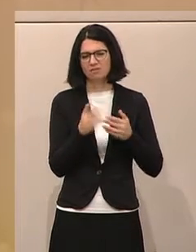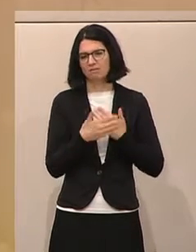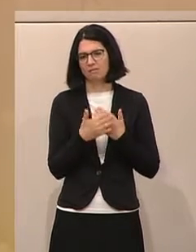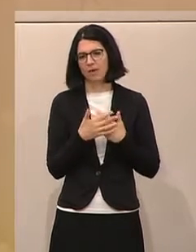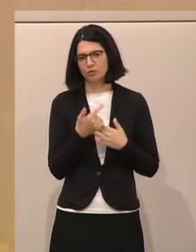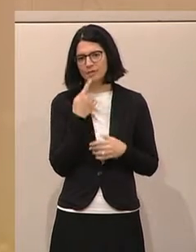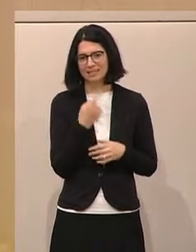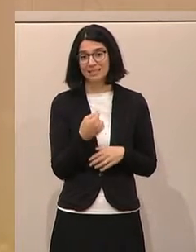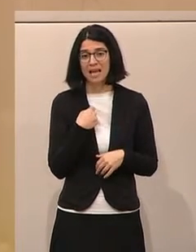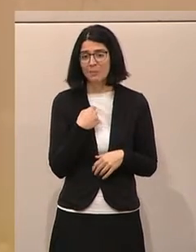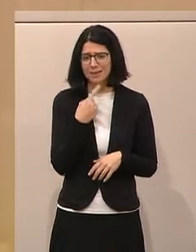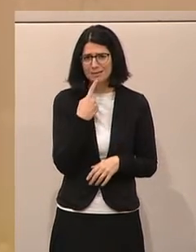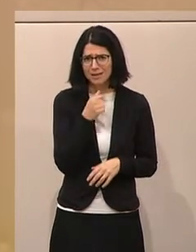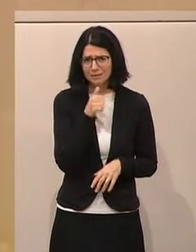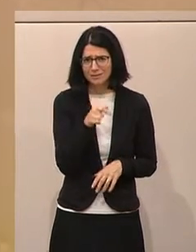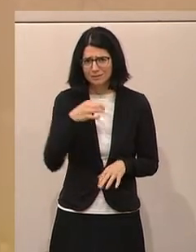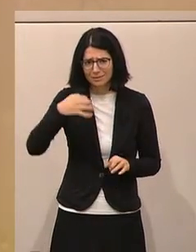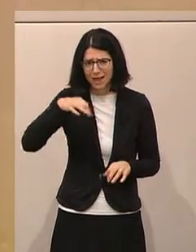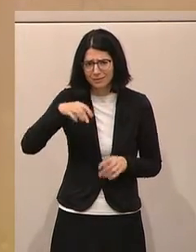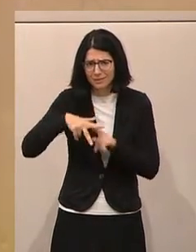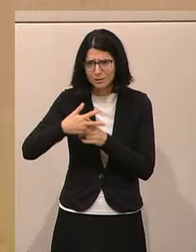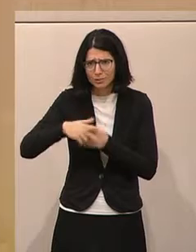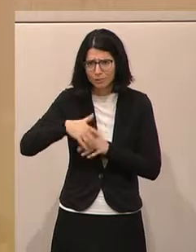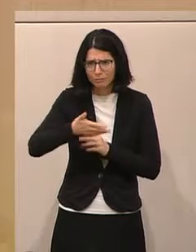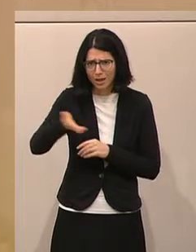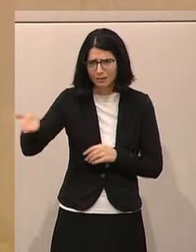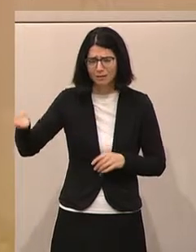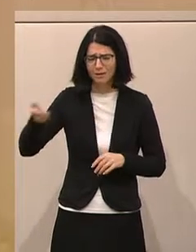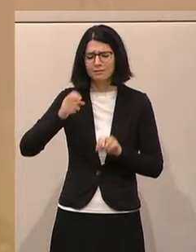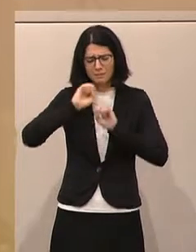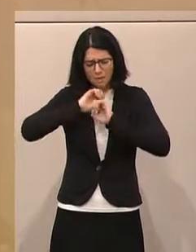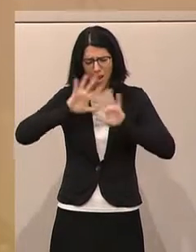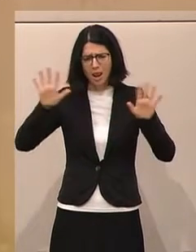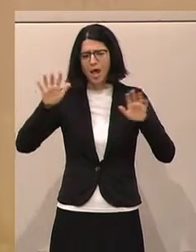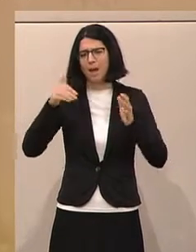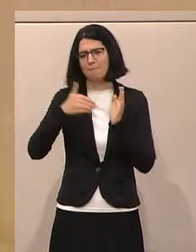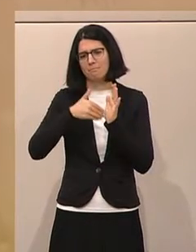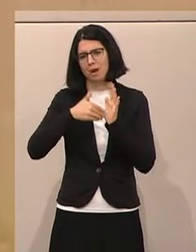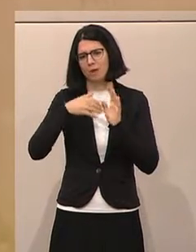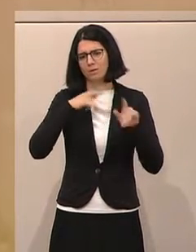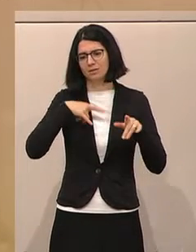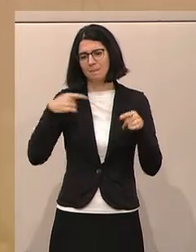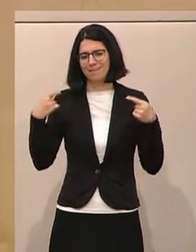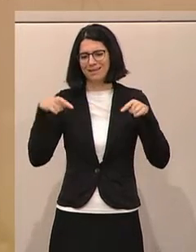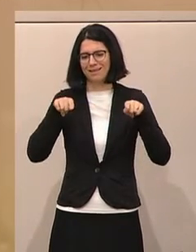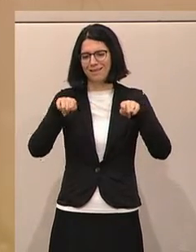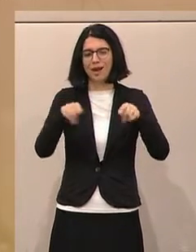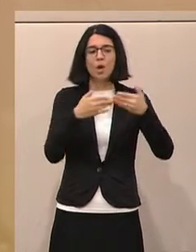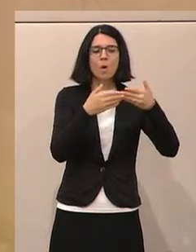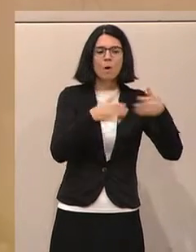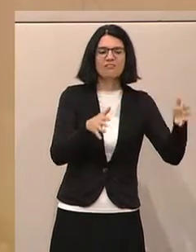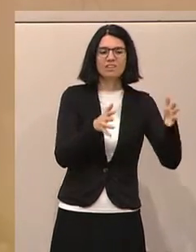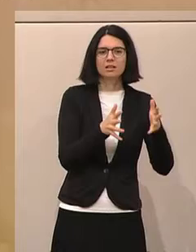Aber ich sage ja nicht, dass das das einzige Instrument ist. Natürlich braucht es parallel dazu auch den öffentlichen